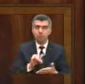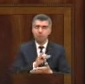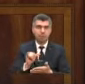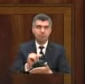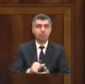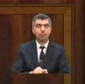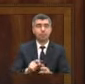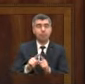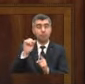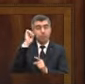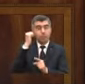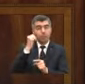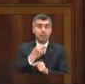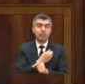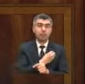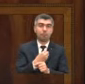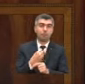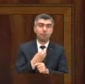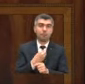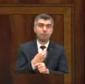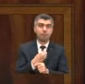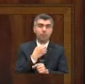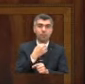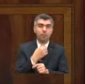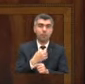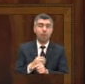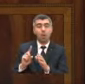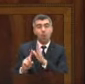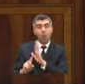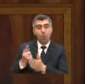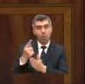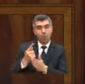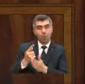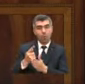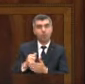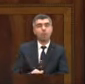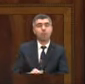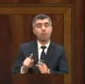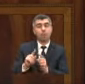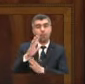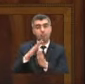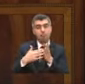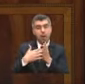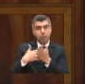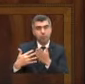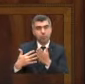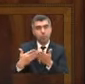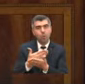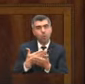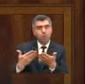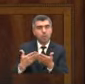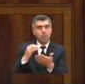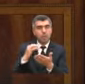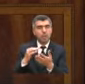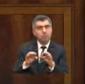يخص التكوين الطبي أنا شرط لي، قلت لي أول مرة اليوم عندنا برنامج متكامل، خطة